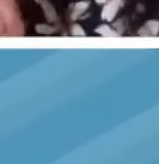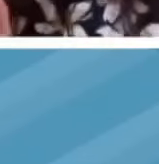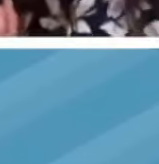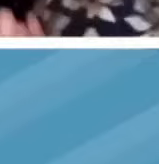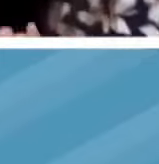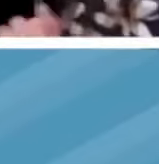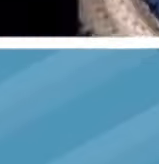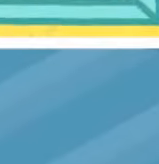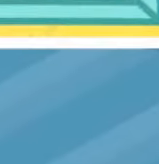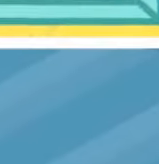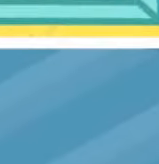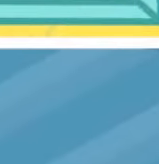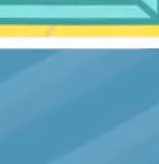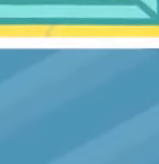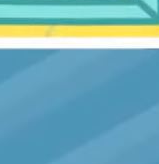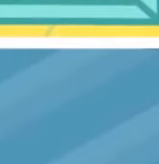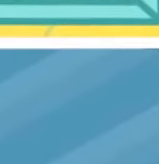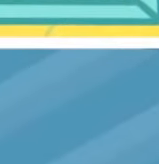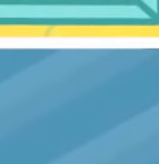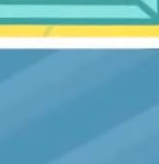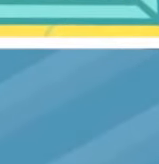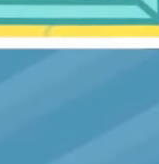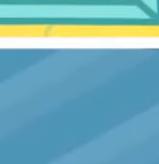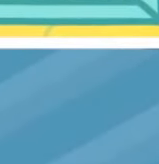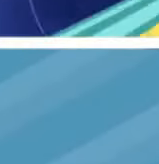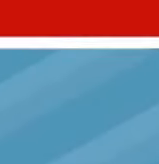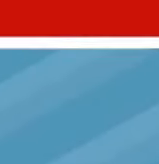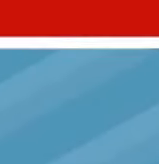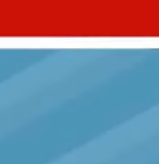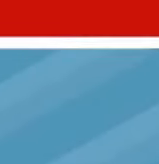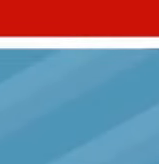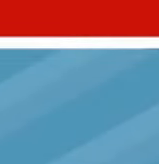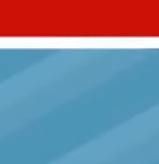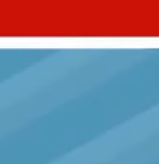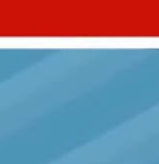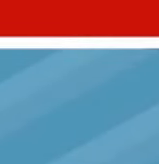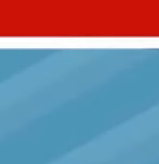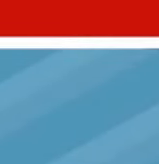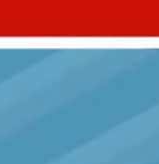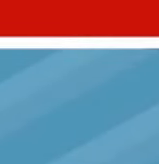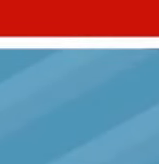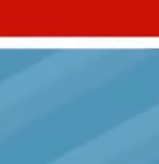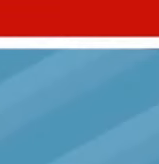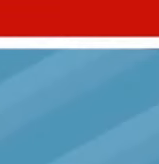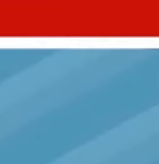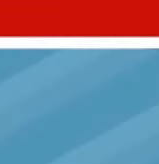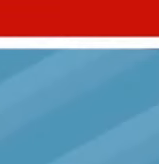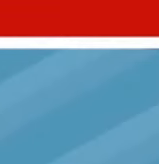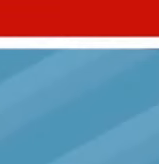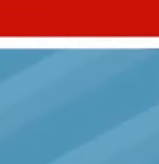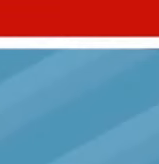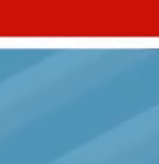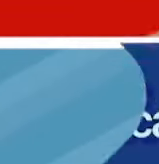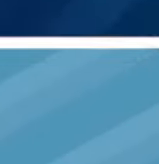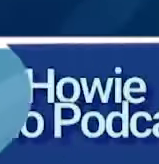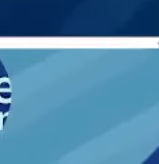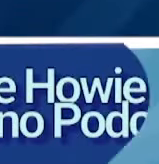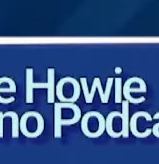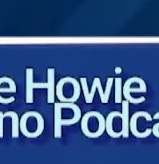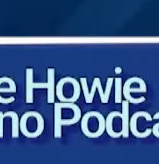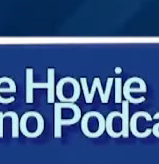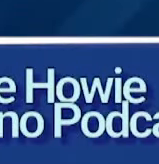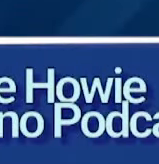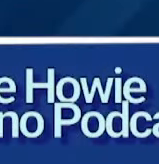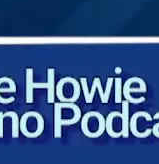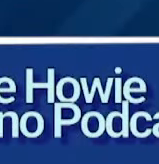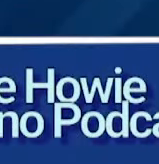ibang personalities. Wala na akong ginawa sa buhay ko kundi magbanda. Meron ba ditong sacred cows? Bawal imbestigahan. I think